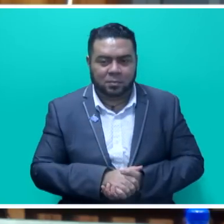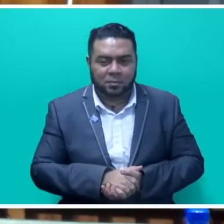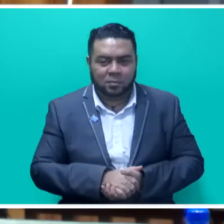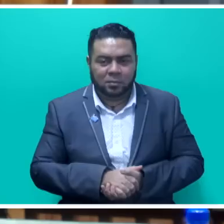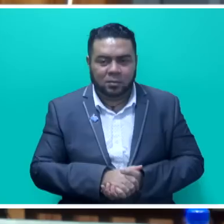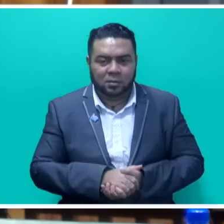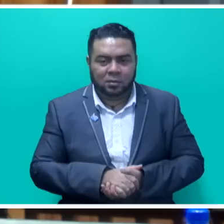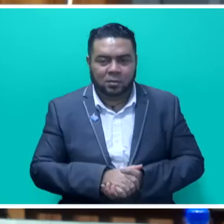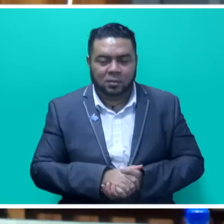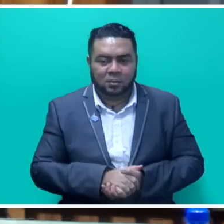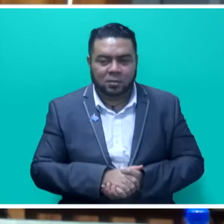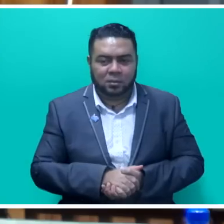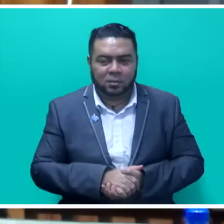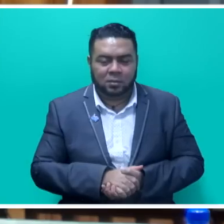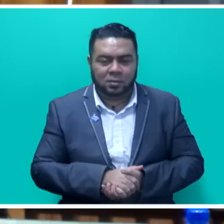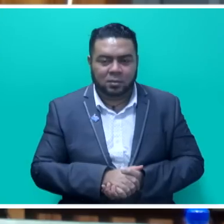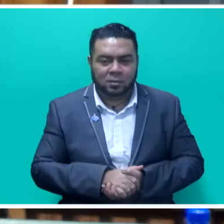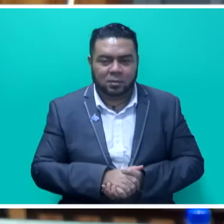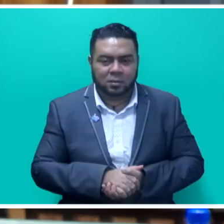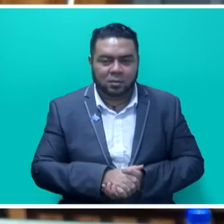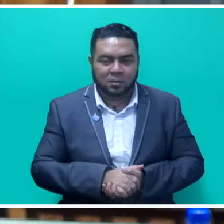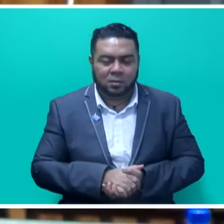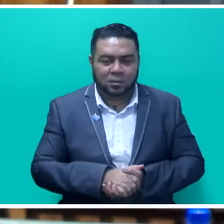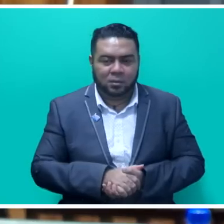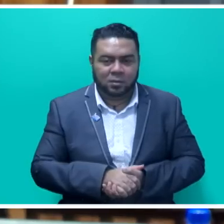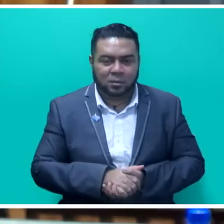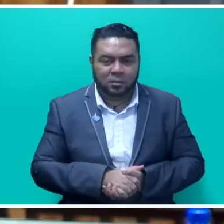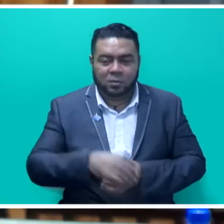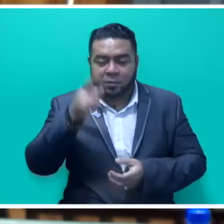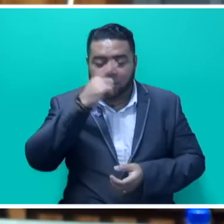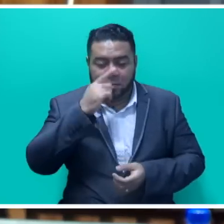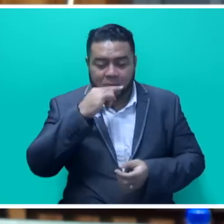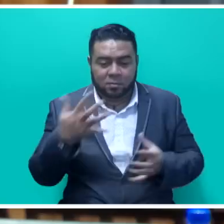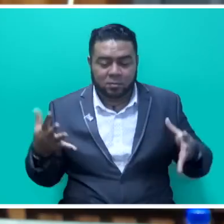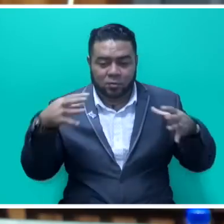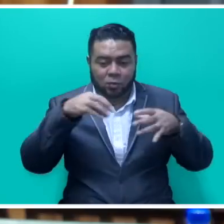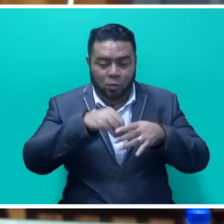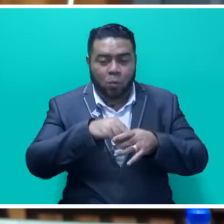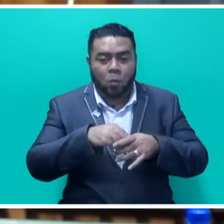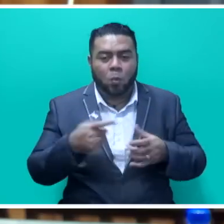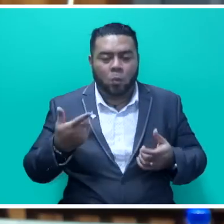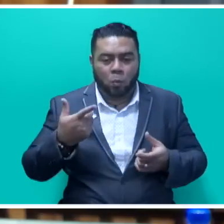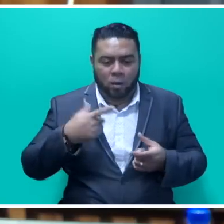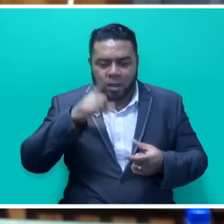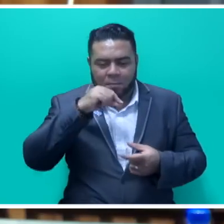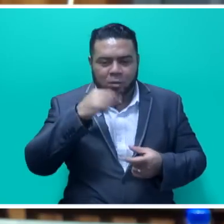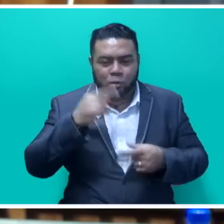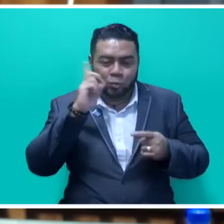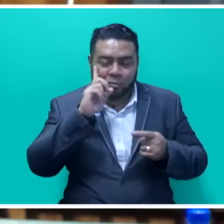फिजी और भारत की जो संबंध है, अन्य देश जहाँ पर भारतीय लोग गिरमिट प्रथा के नीचे गए